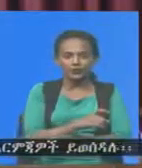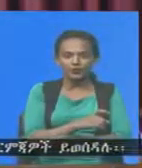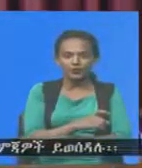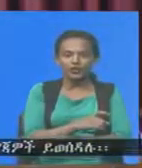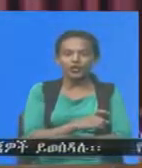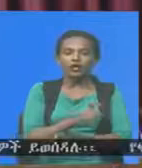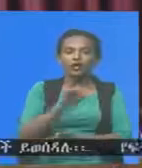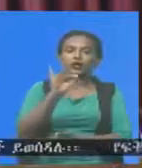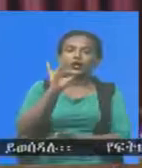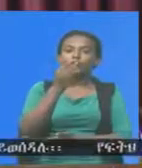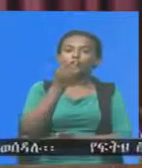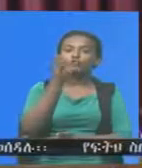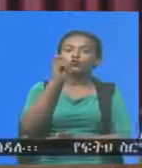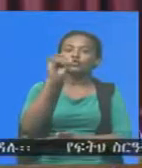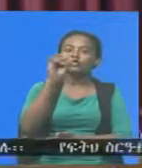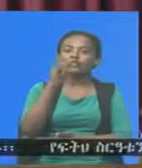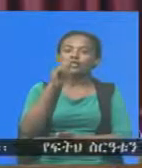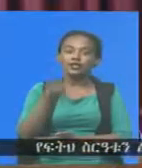ከሎጂስቲክስ ጋር ተያይዞ